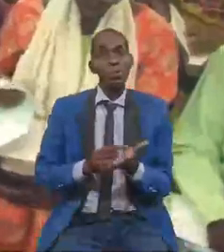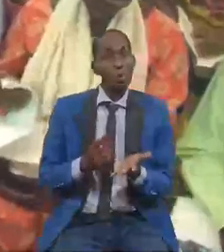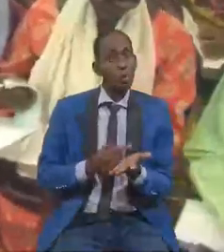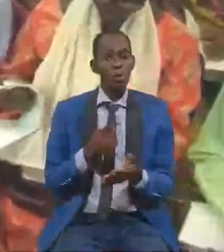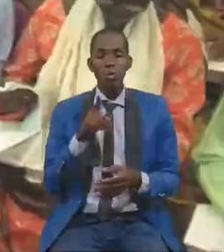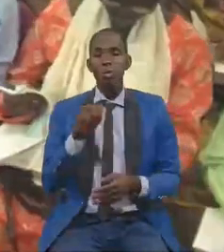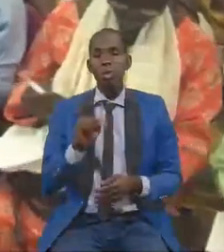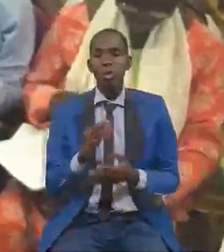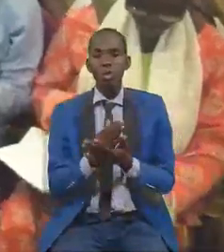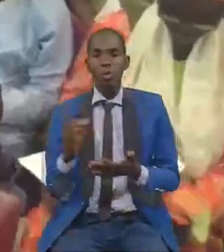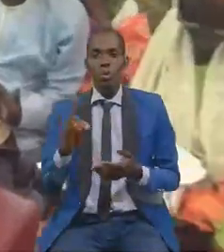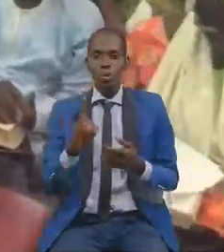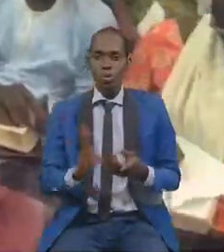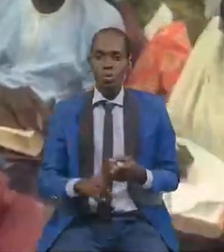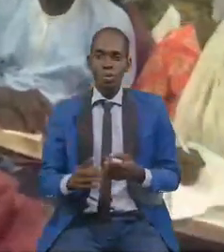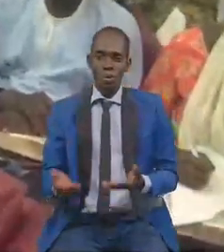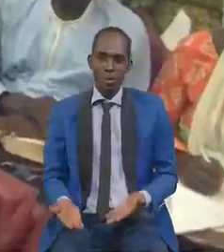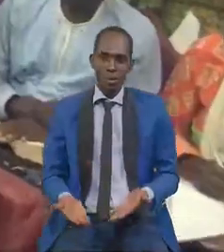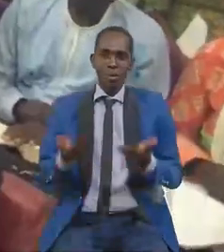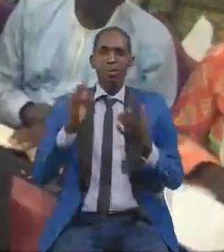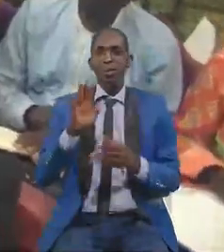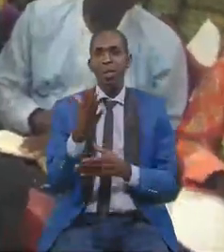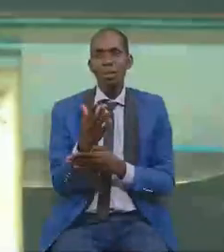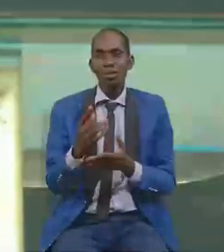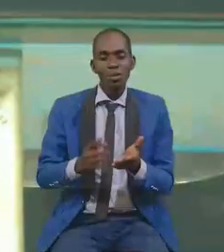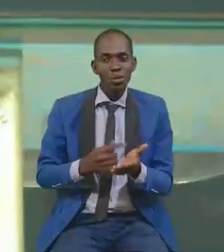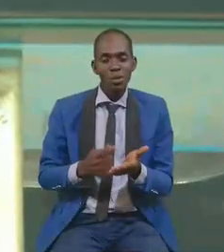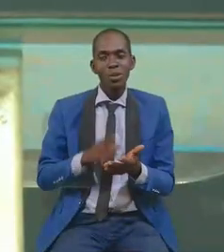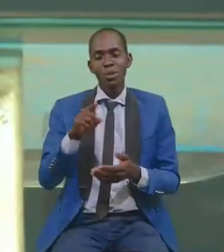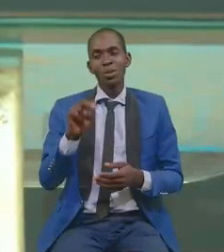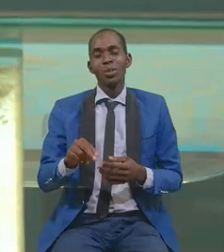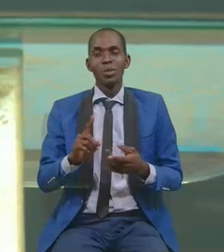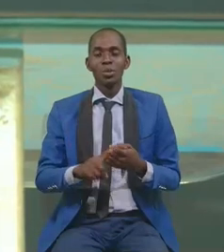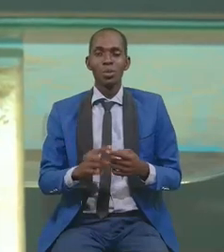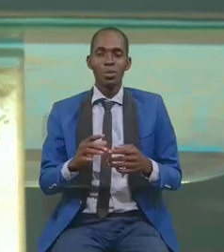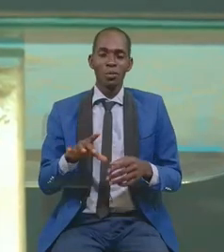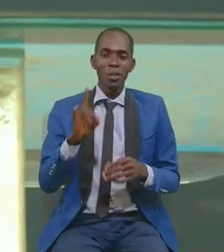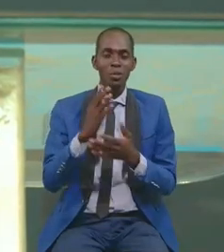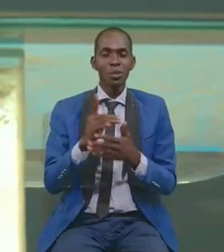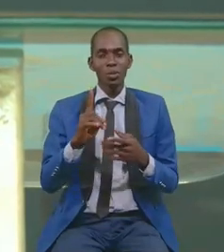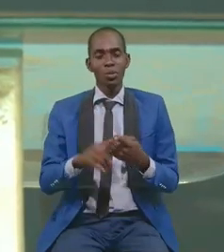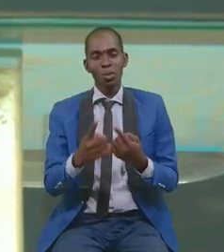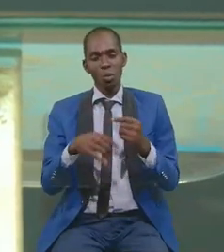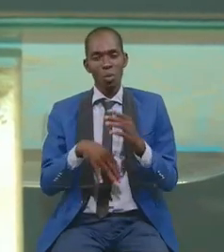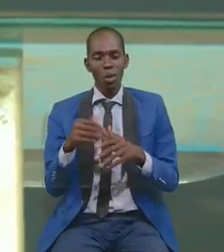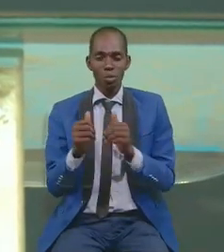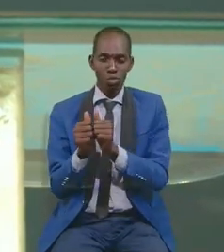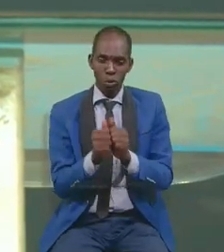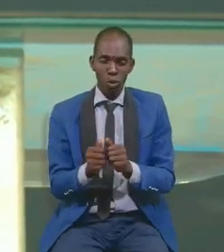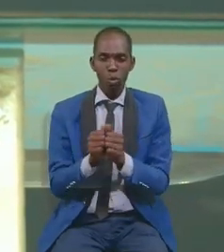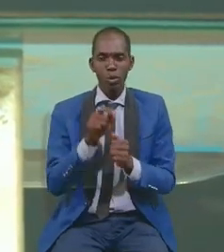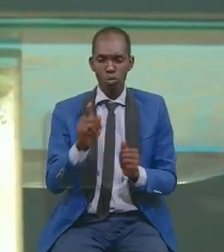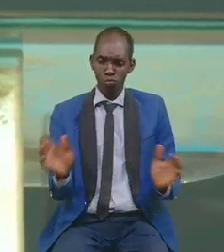un co-associé, quelqu'un pour vous aider à lever votre main, quelqu'un qui marche avec vous, quelqu'un qui vous dit, marche, va de